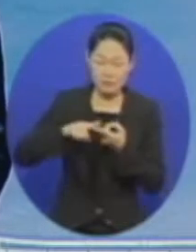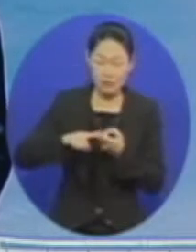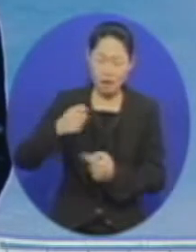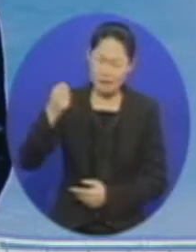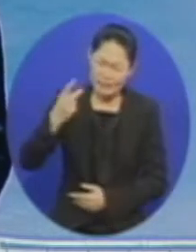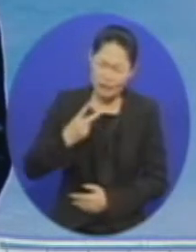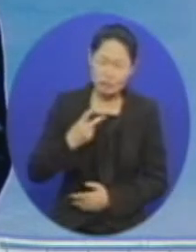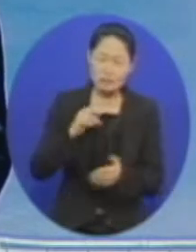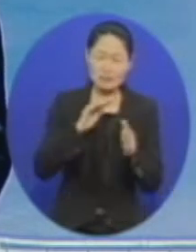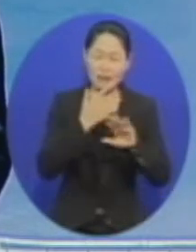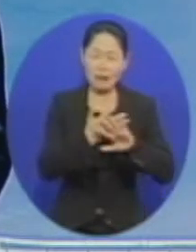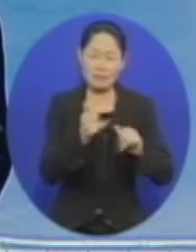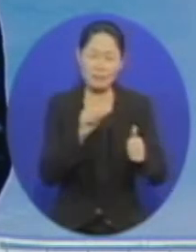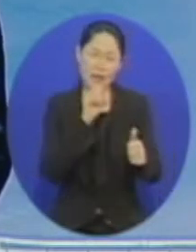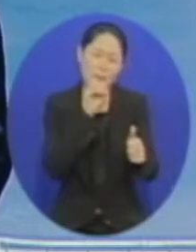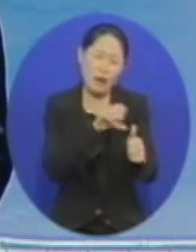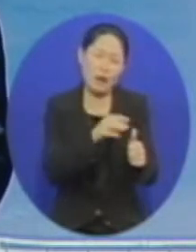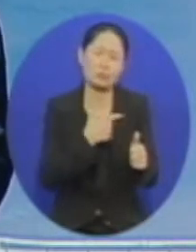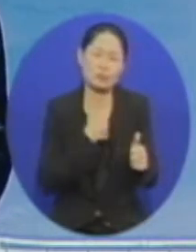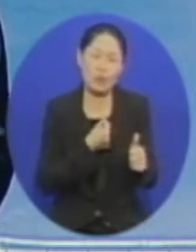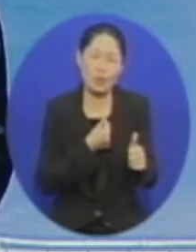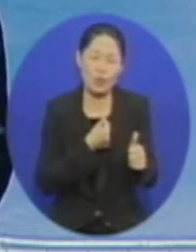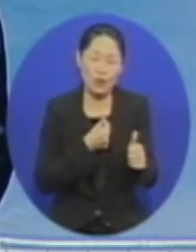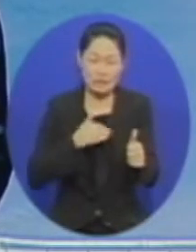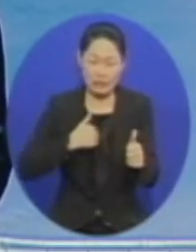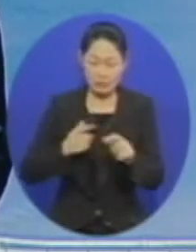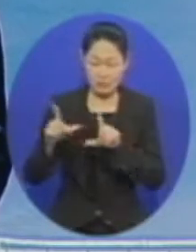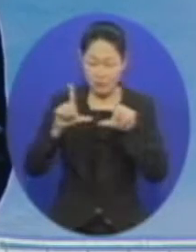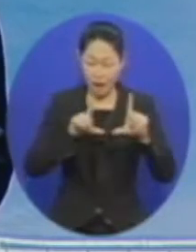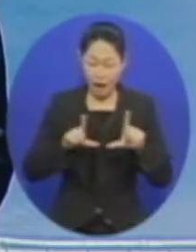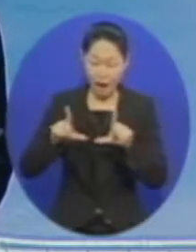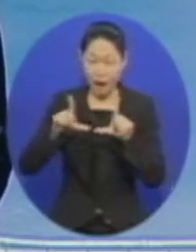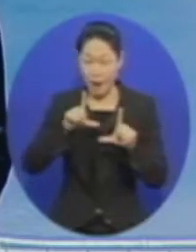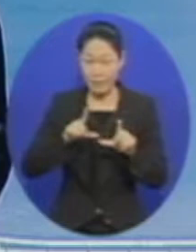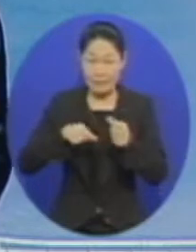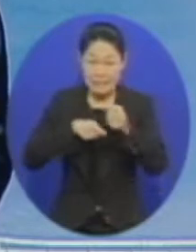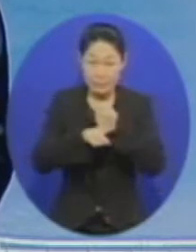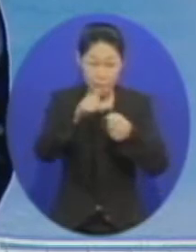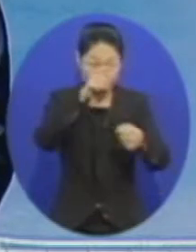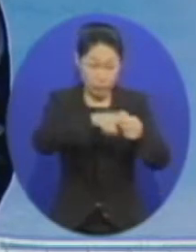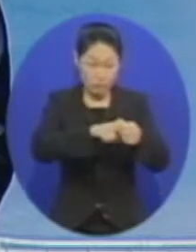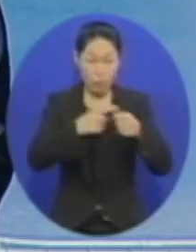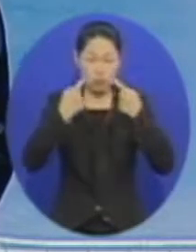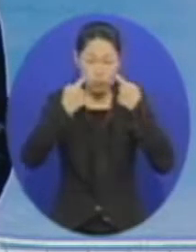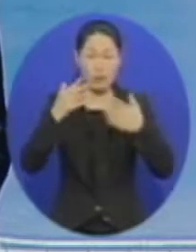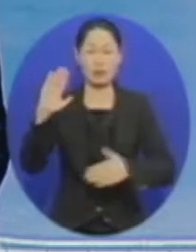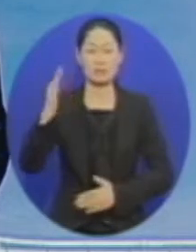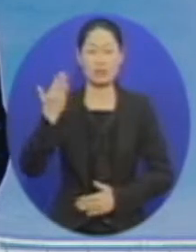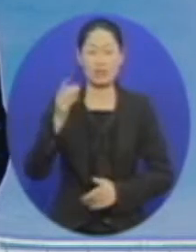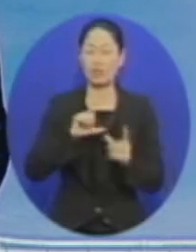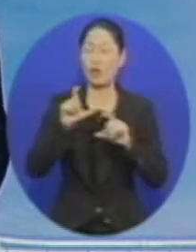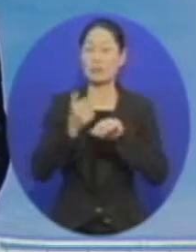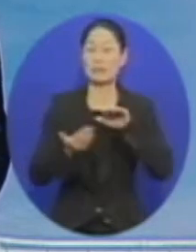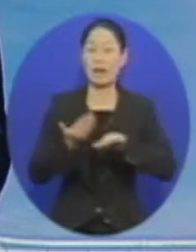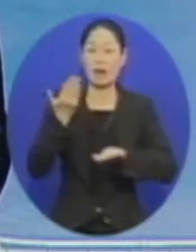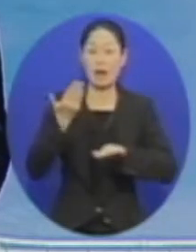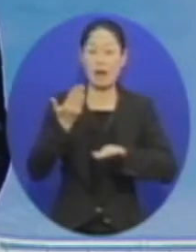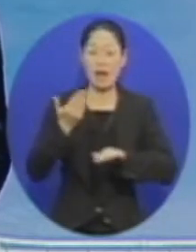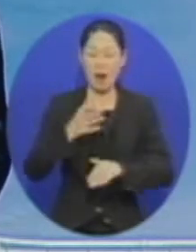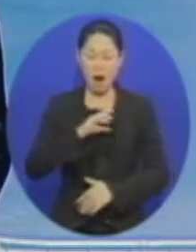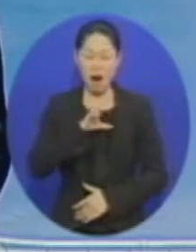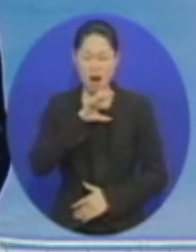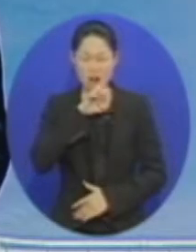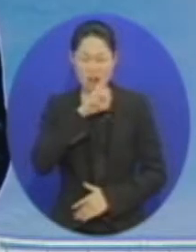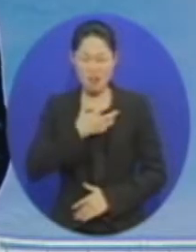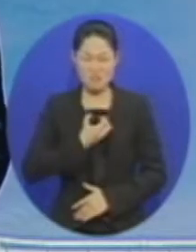말하고 싶어져요 자신의 삶의 의미와 목적이 분명해 져요 그래서 더 이상 원망